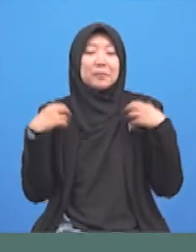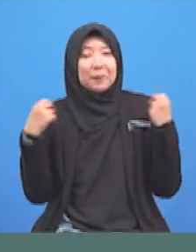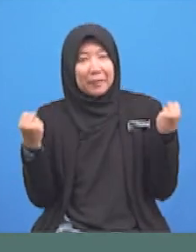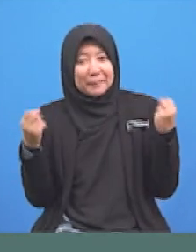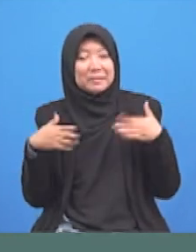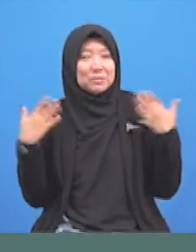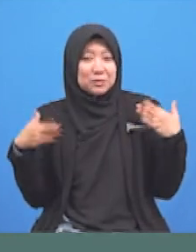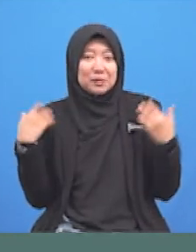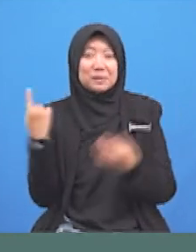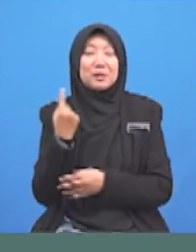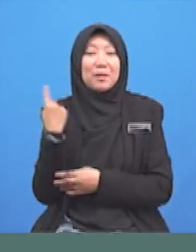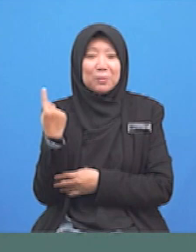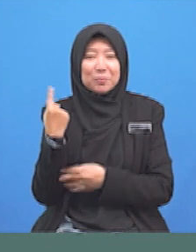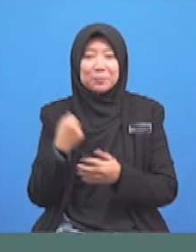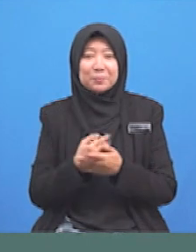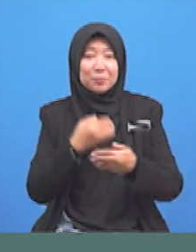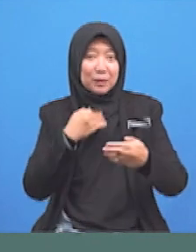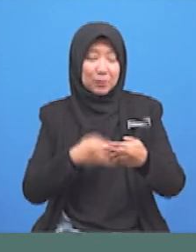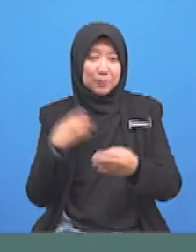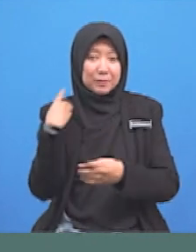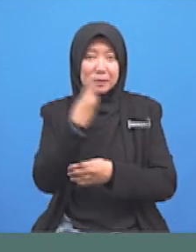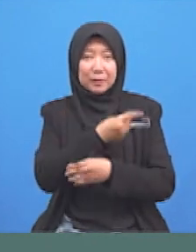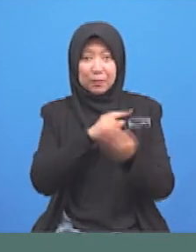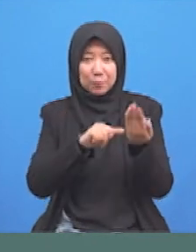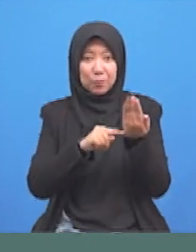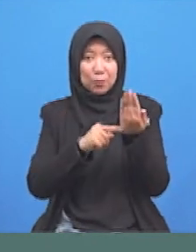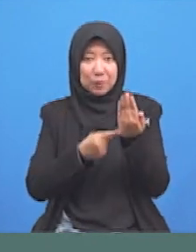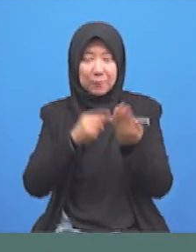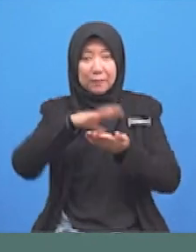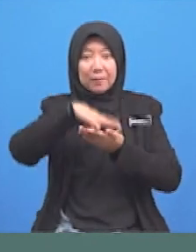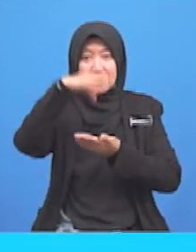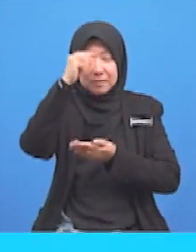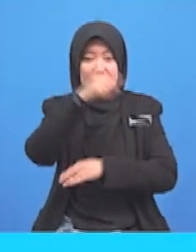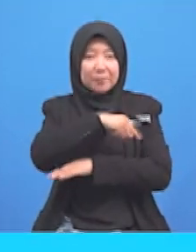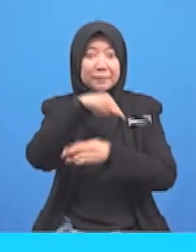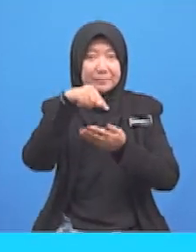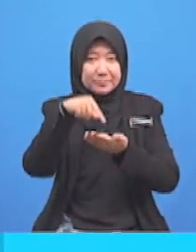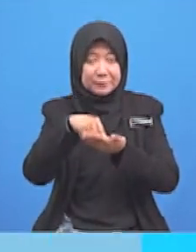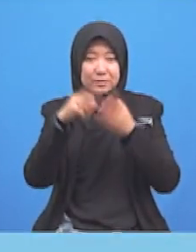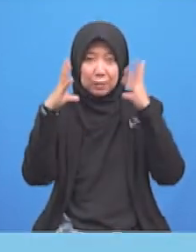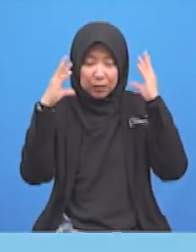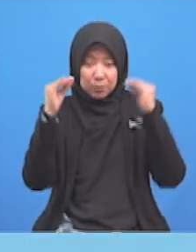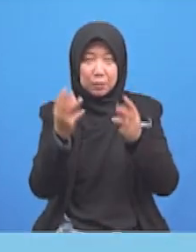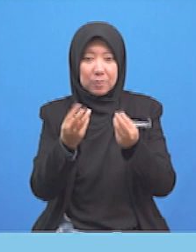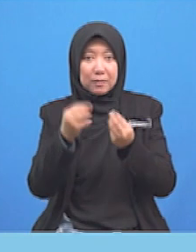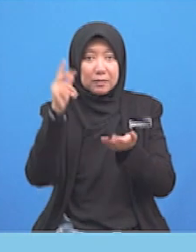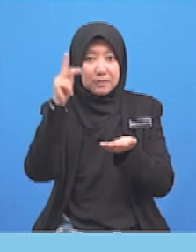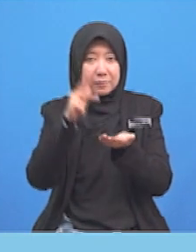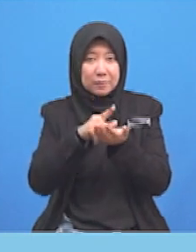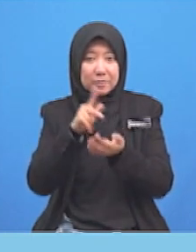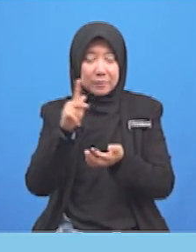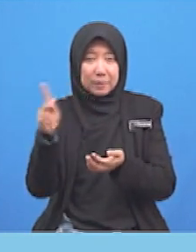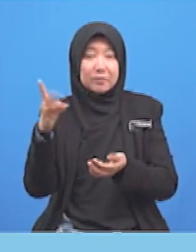sihat dan ceria selalu. Sebelum kita memulakan pembelajaran pada hari ini, cikgu mahu memperkenalkan diri